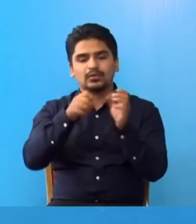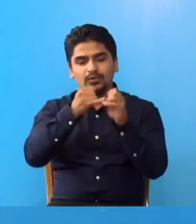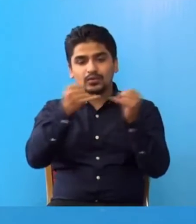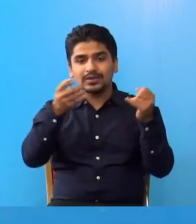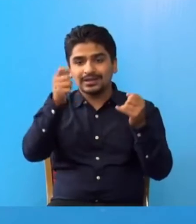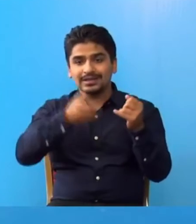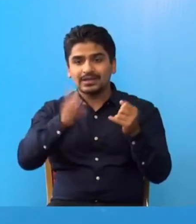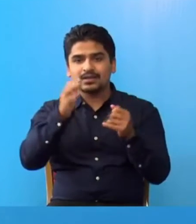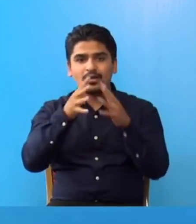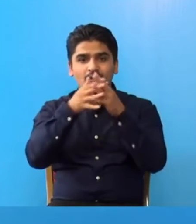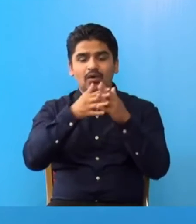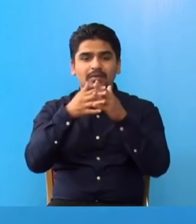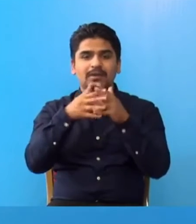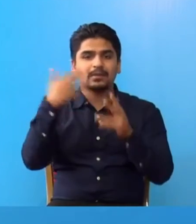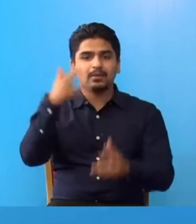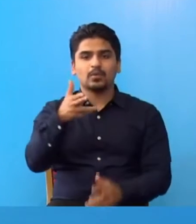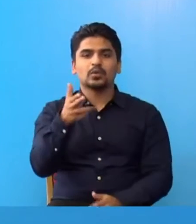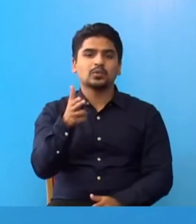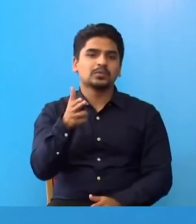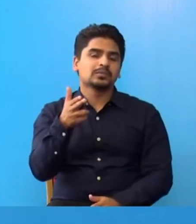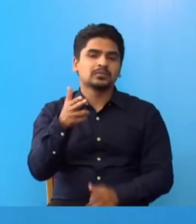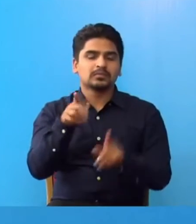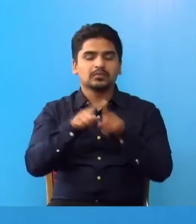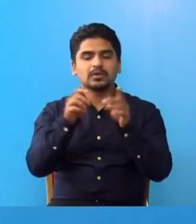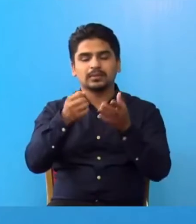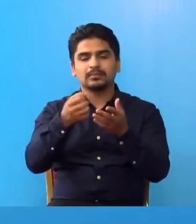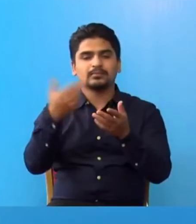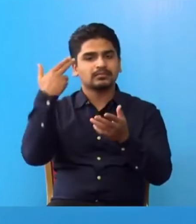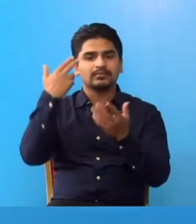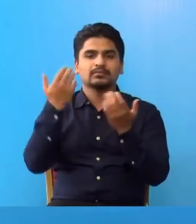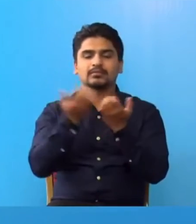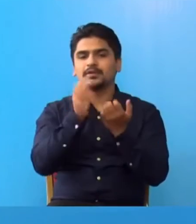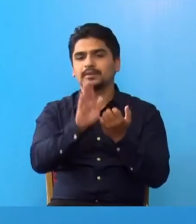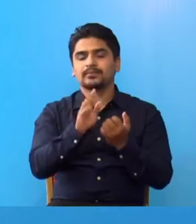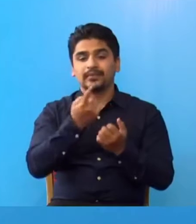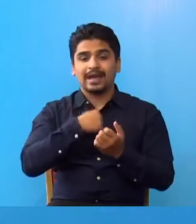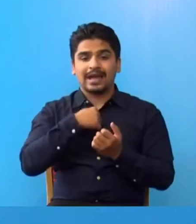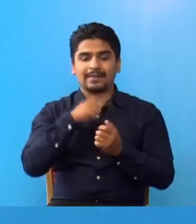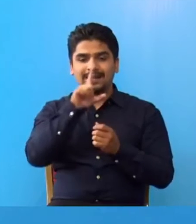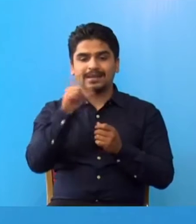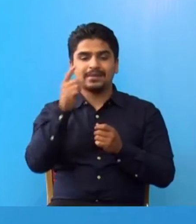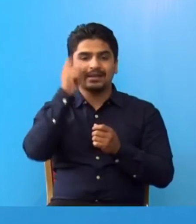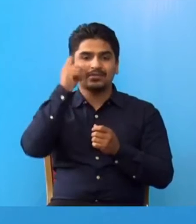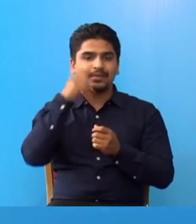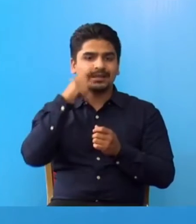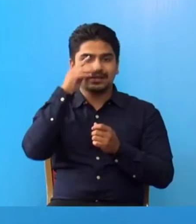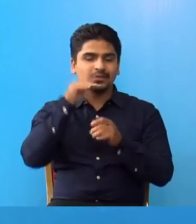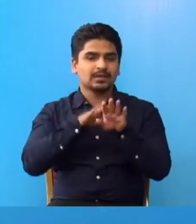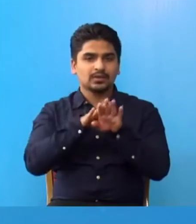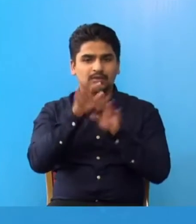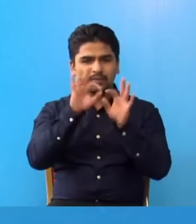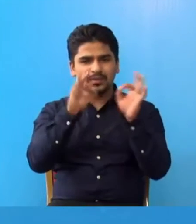ऊड्रोप हरु, अमेरिका तीरता गॉन हरु बंदुख धुआर में छाहता पर लिनेगरी को देखिंछा। तिसेले हमी आमरा नेपाली दाजवाई देदी बनी अरू,